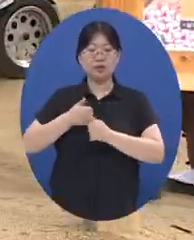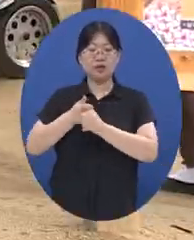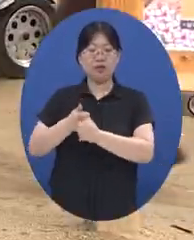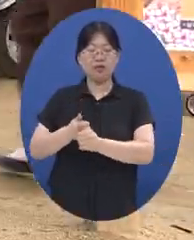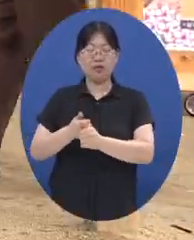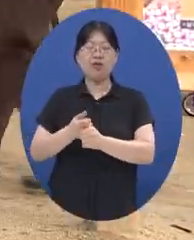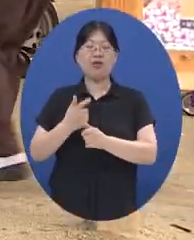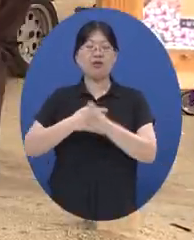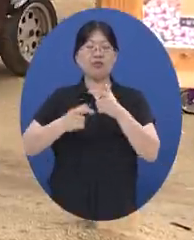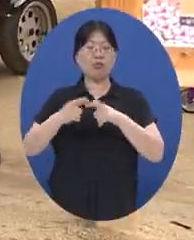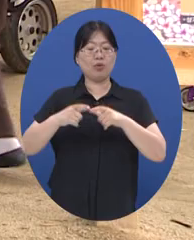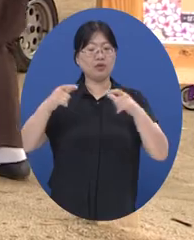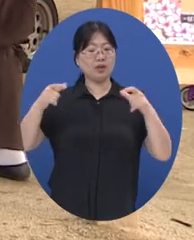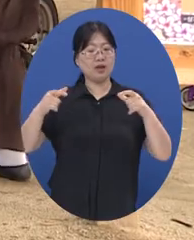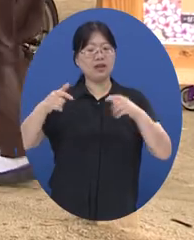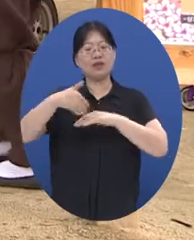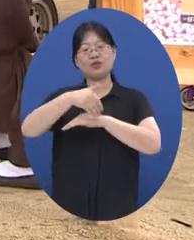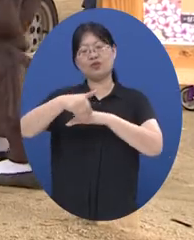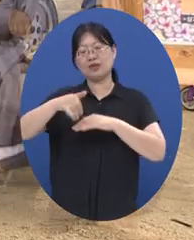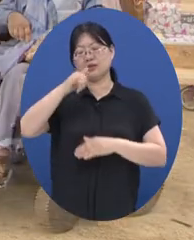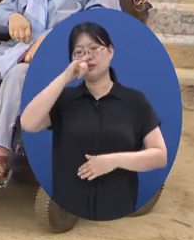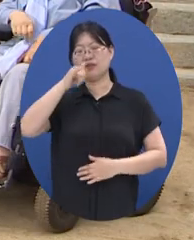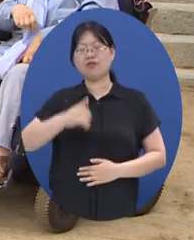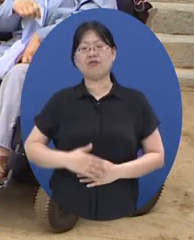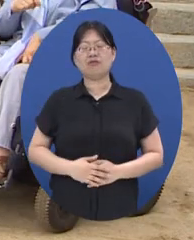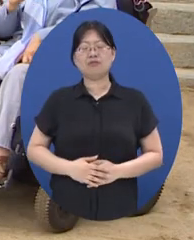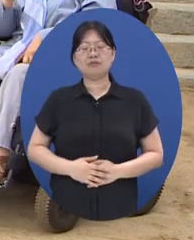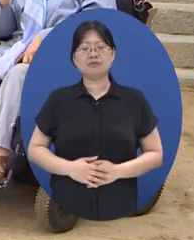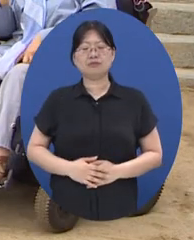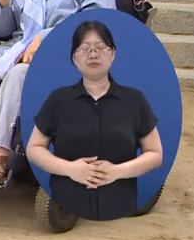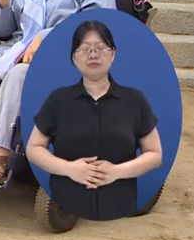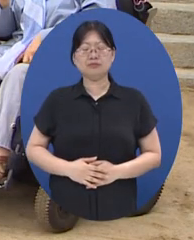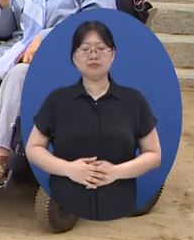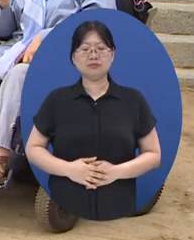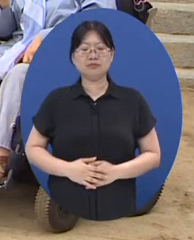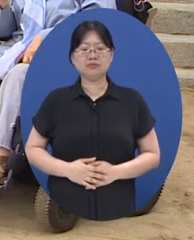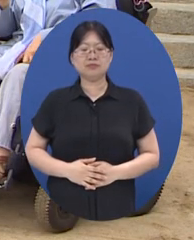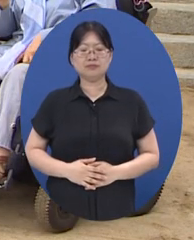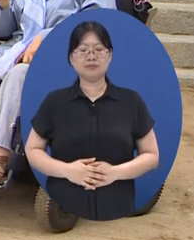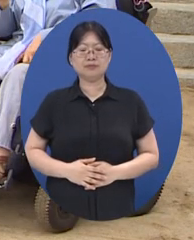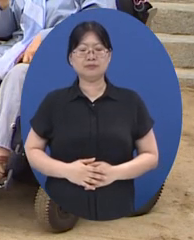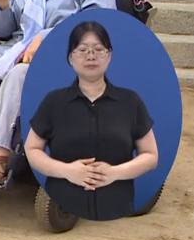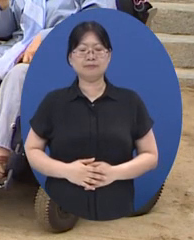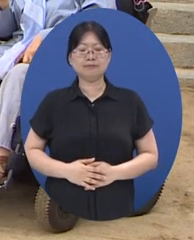따라 사업을 개선 확대할 계획이라고 밝혔습니다. 경기주TV 한선지입니다.